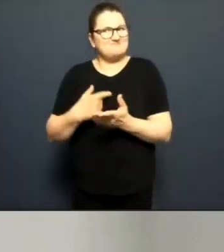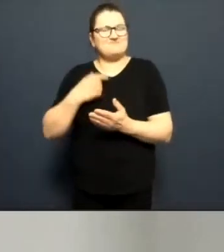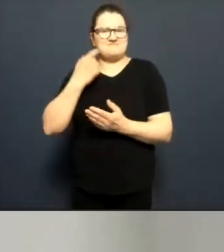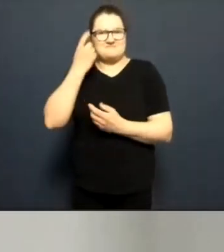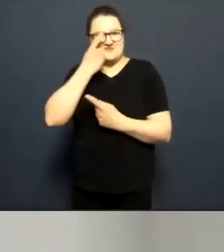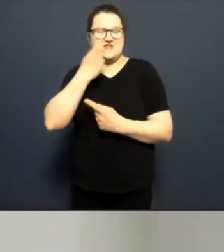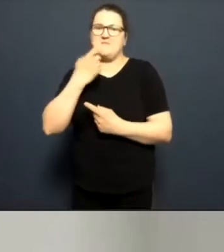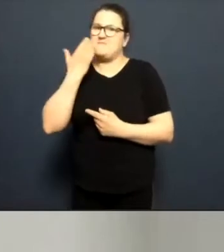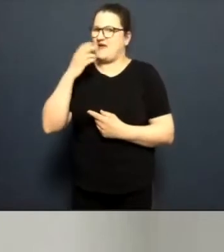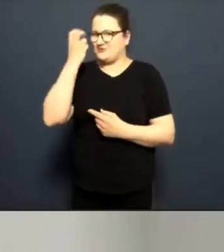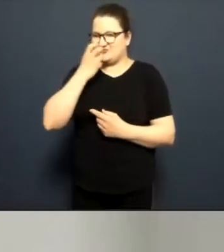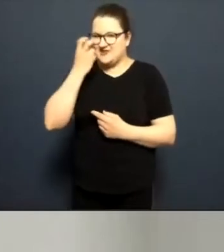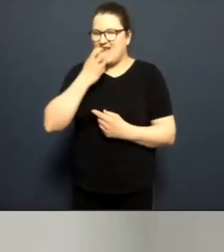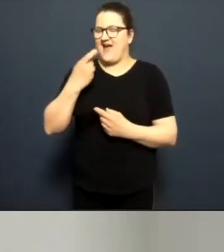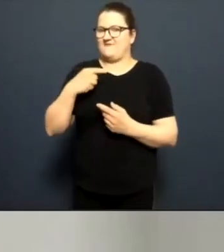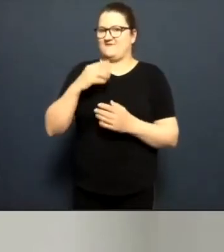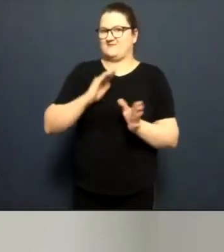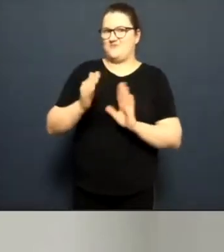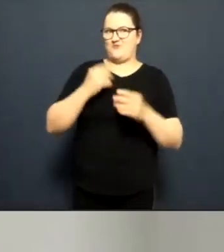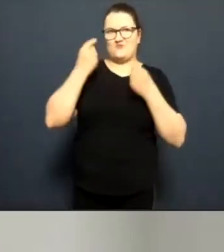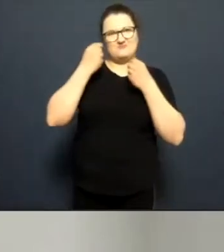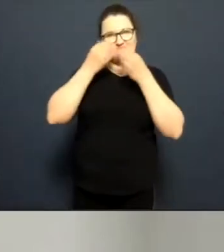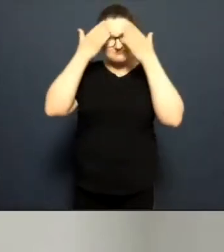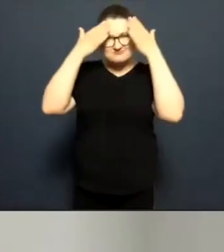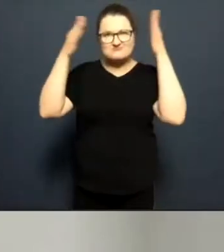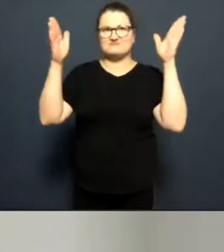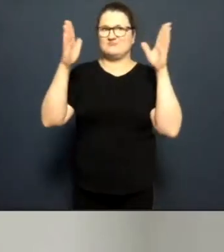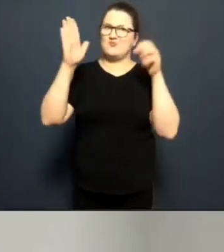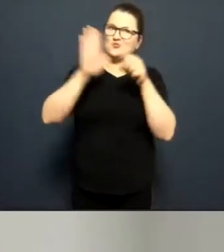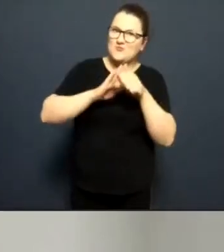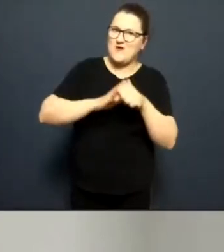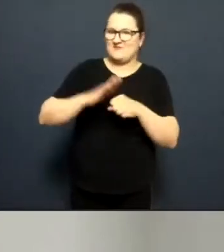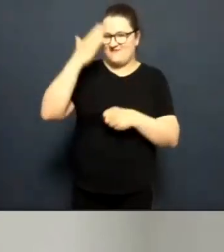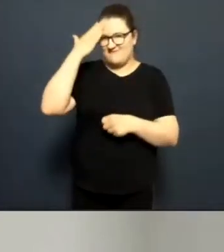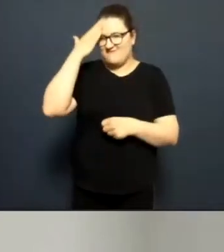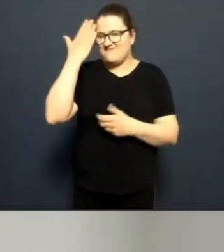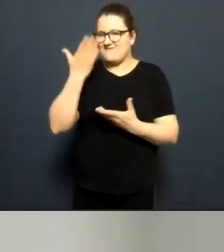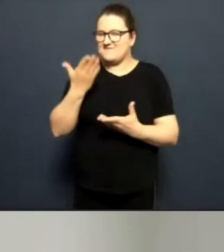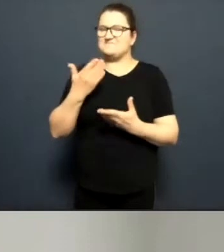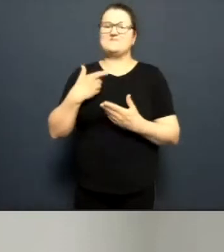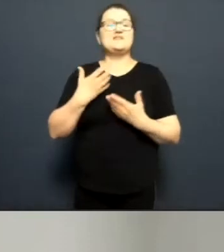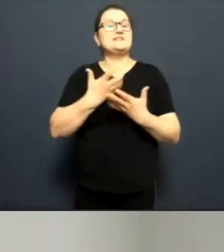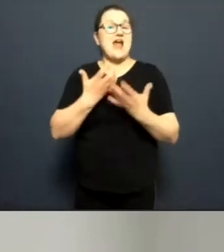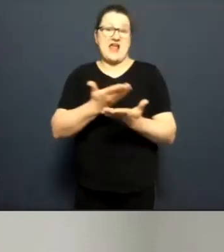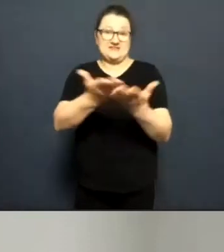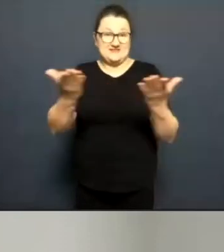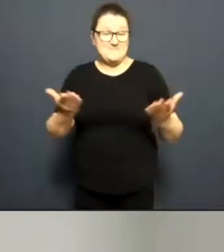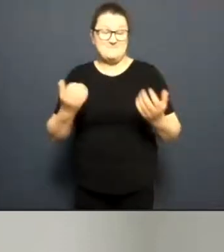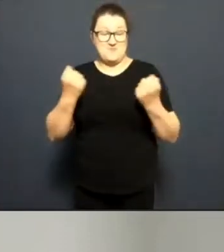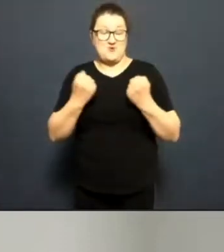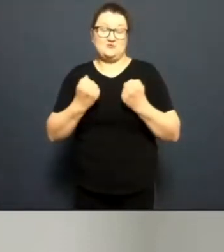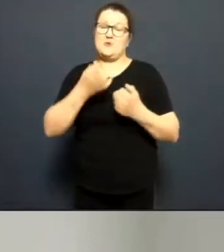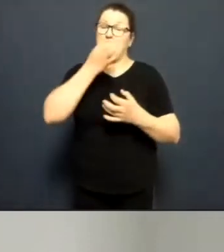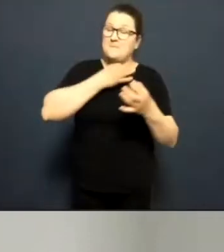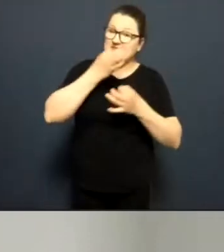ciekawie i interesujący sposób będzie nam uspełniało nasze horyzonty. I zachęcam Państwa bardzo mocno do tego, aby zadawać